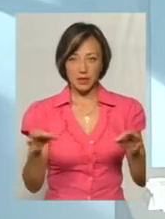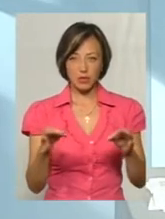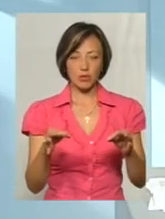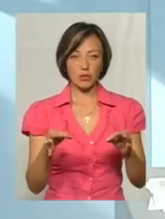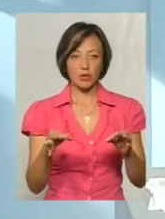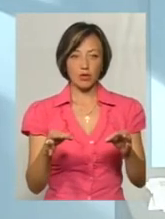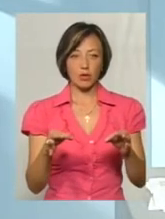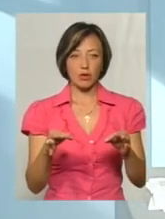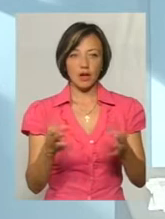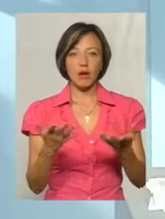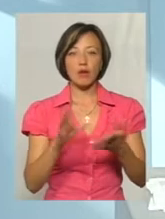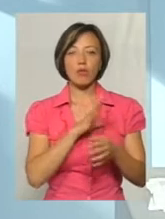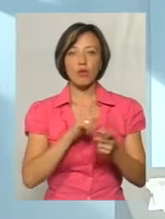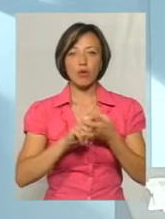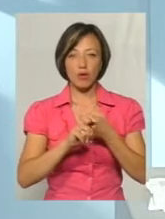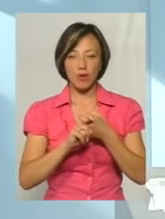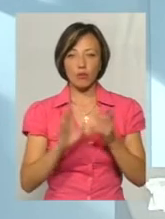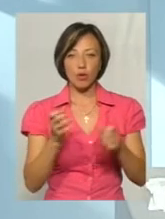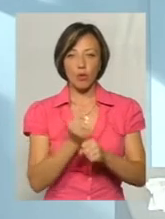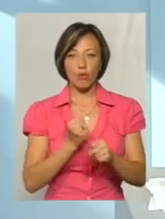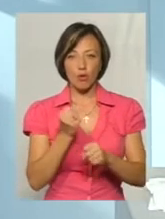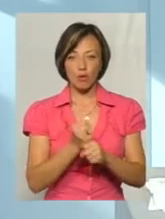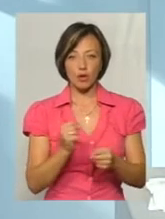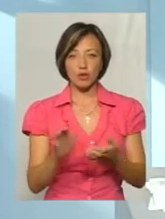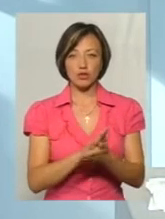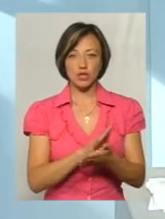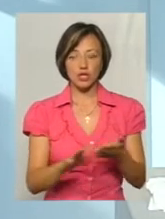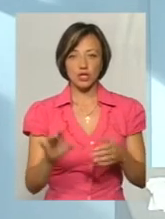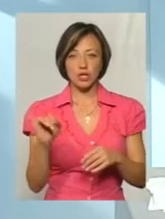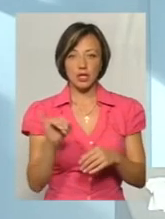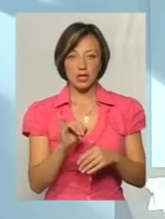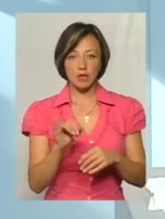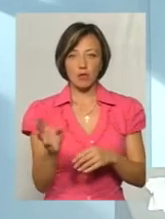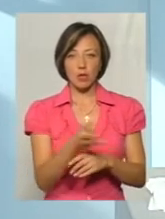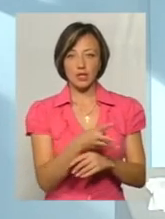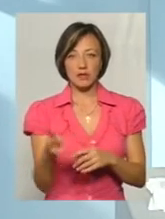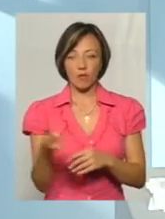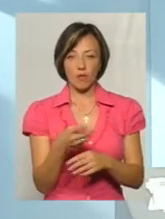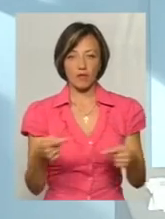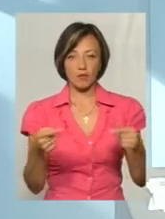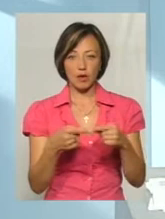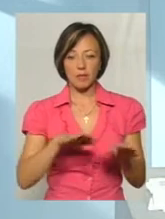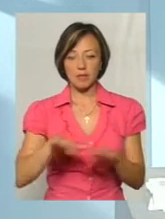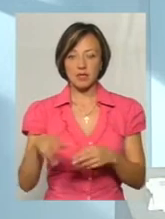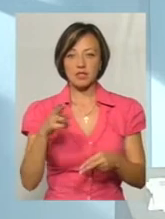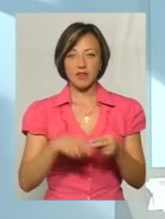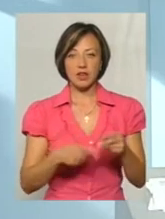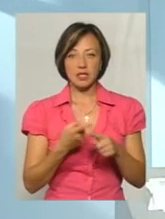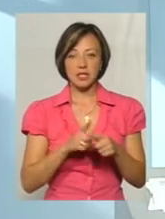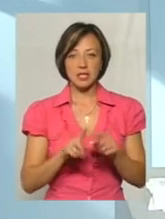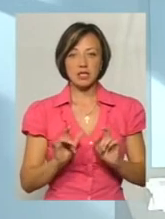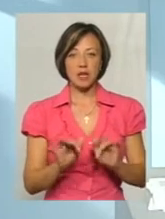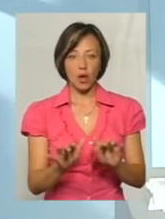поверхні контактували, будуть оброблені, очищені і продезінфіковані відповідно. Після завершення всіх цих